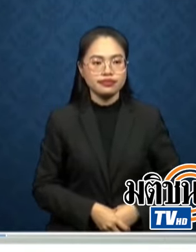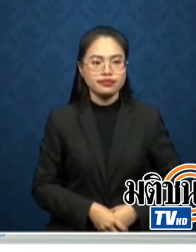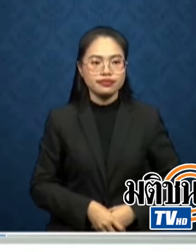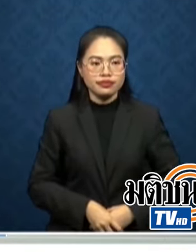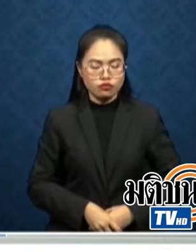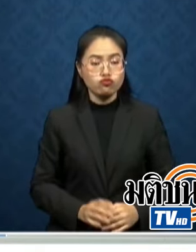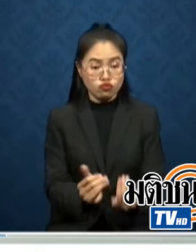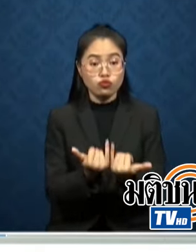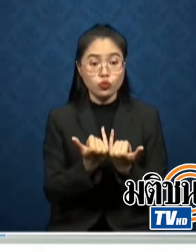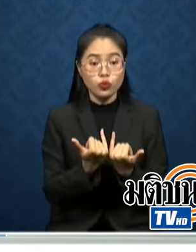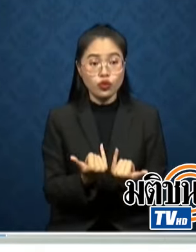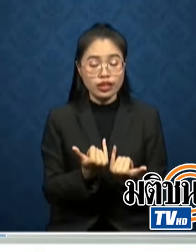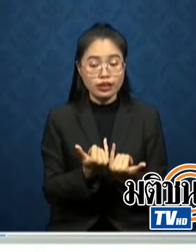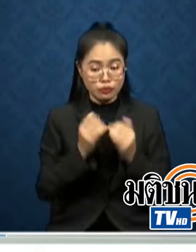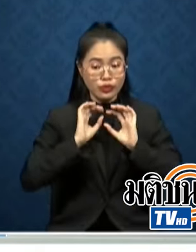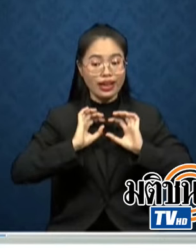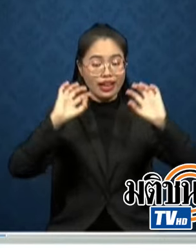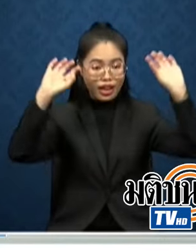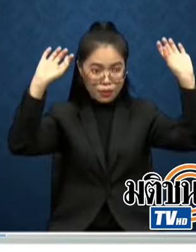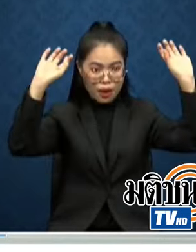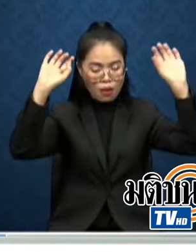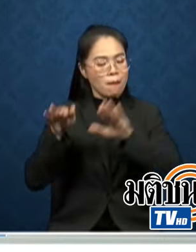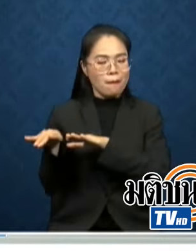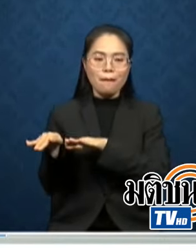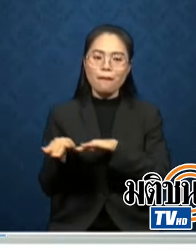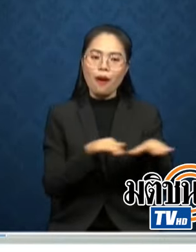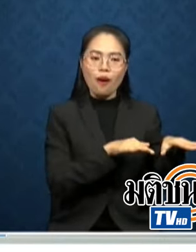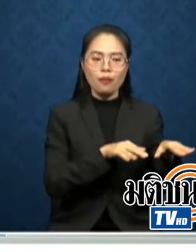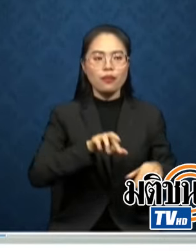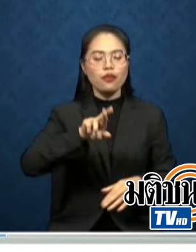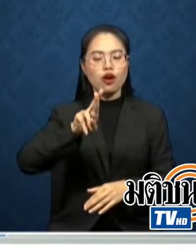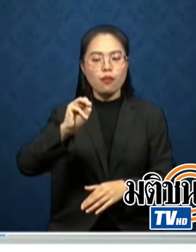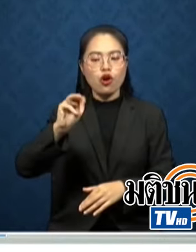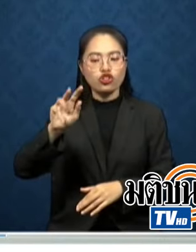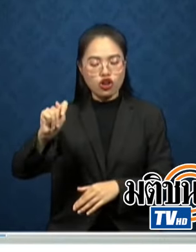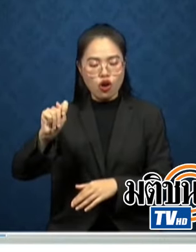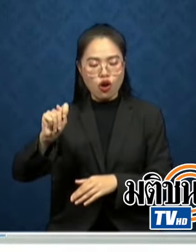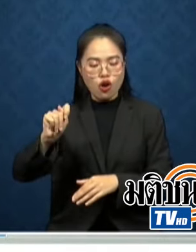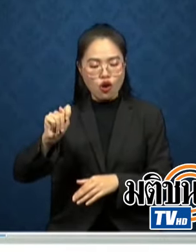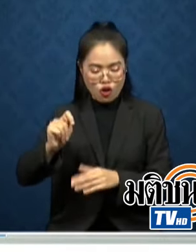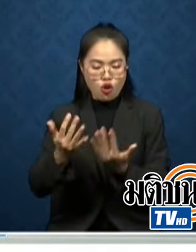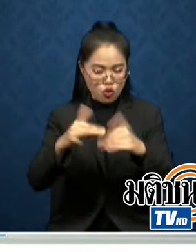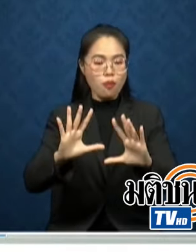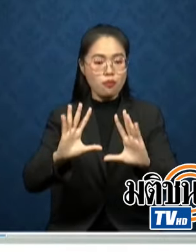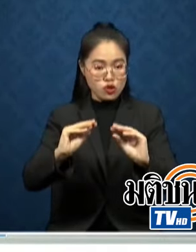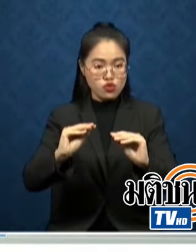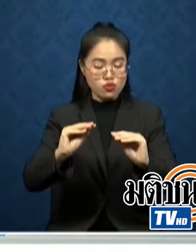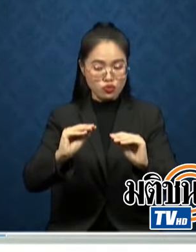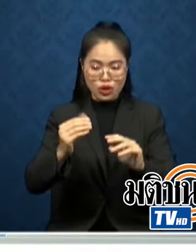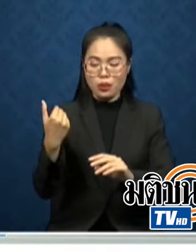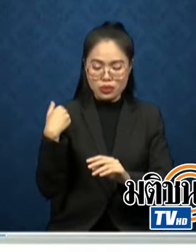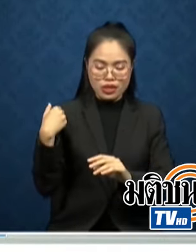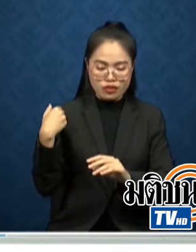ก็วันนี้คณะรัฐบาลเราพร้อมนะครับทั้งท่านรัฐมนตรีเองก็มาอยู่ในที่นี้หลายท่านแล้วก็อีกหลายท่านก็จะมาตามม